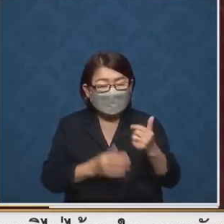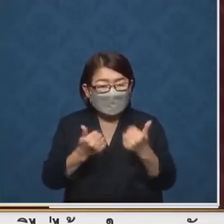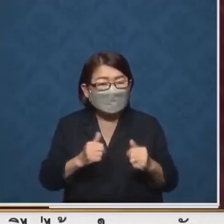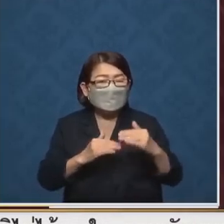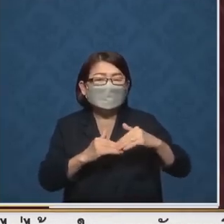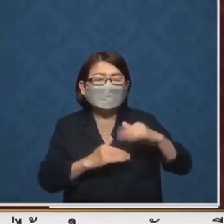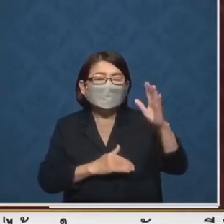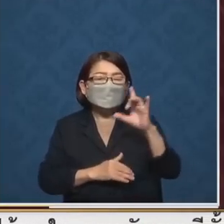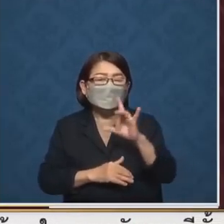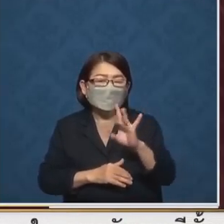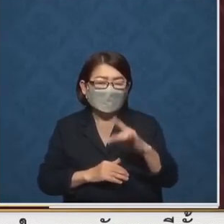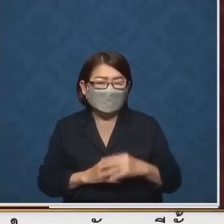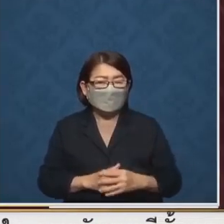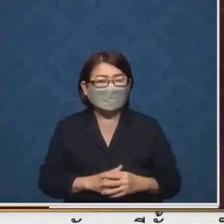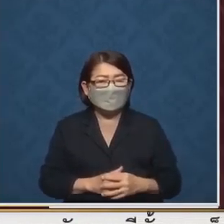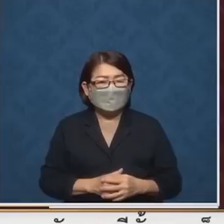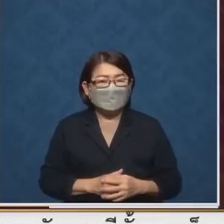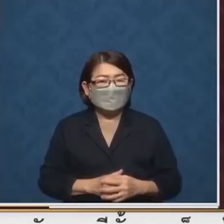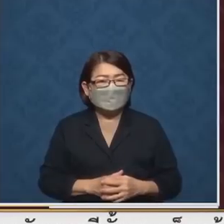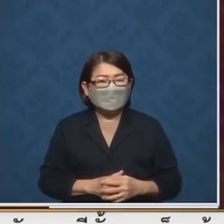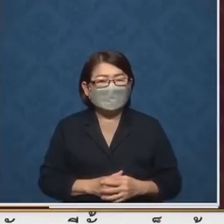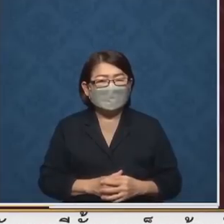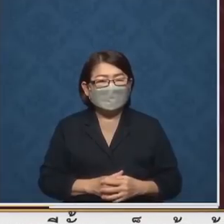100 แน่นอนครั แผ่นต่ไปครับ